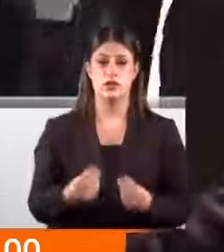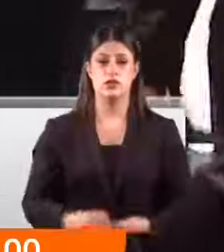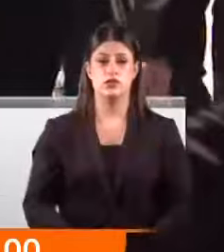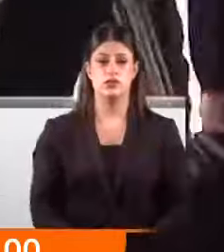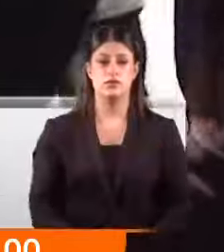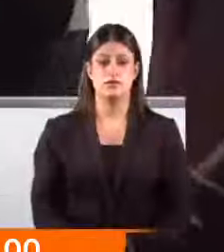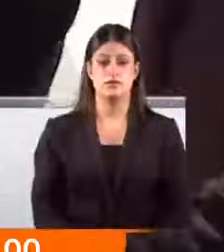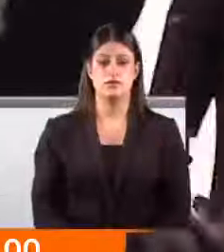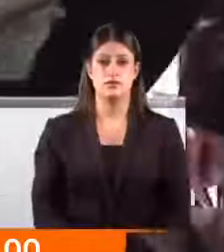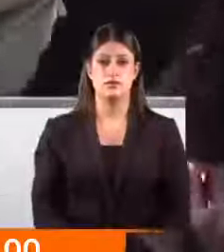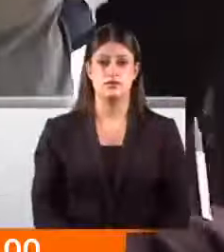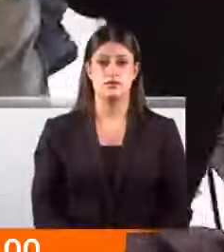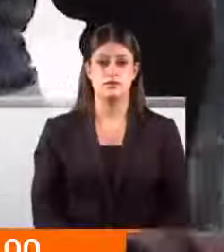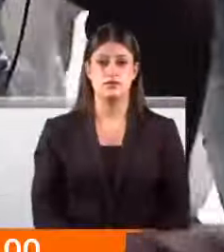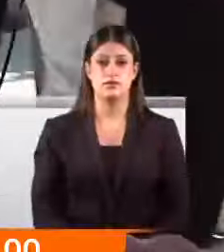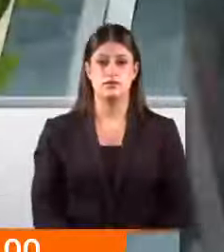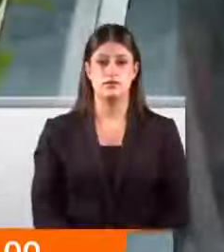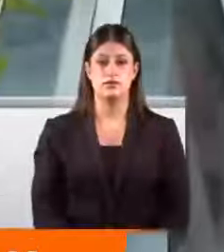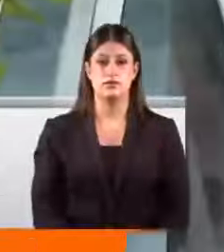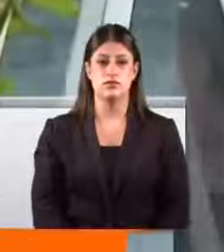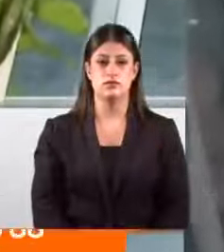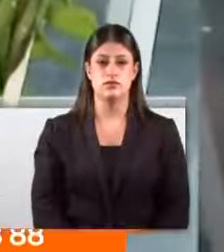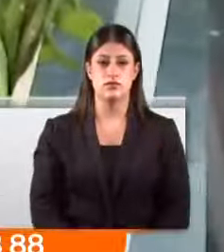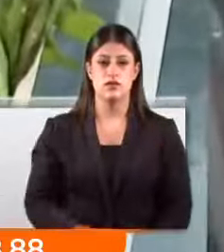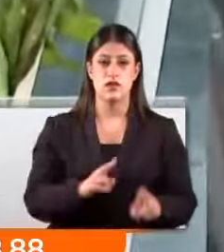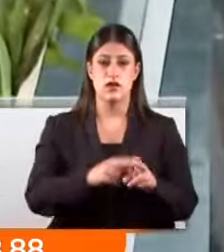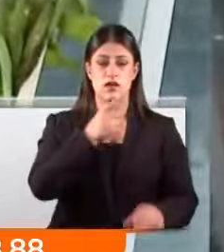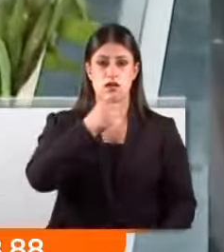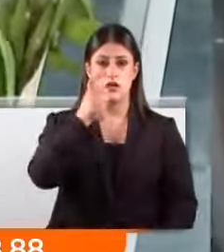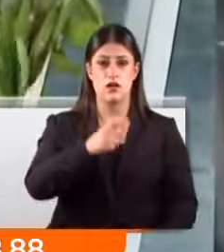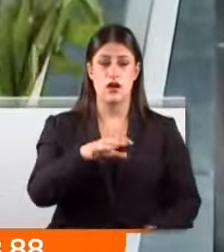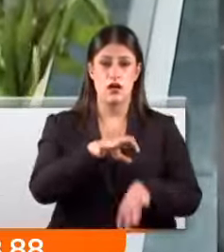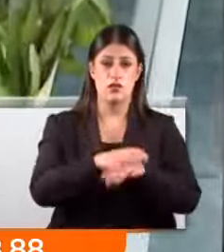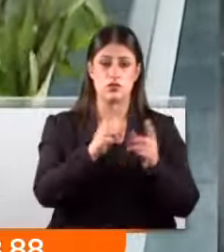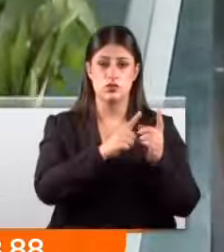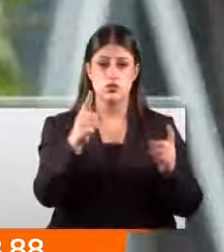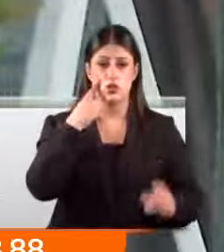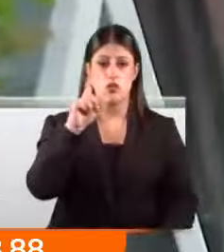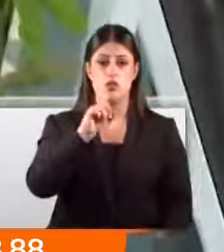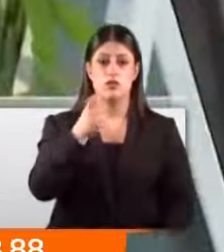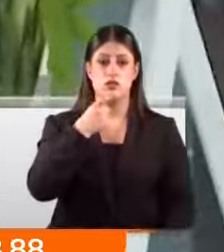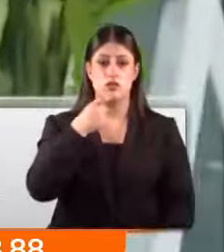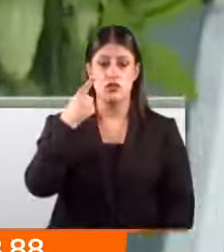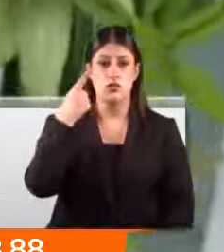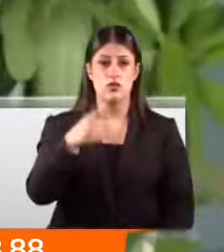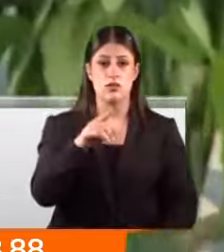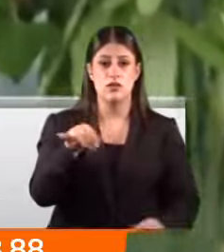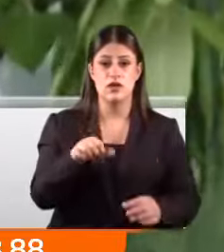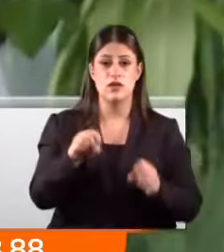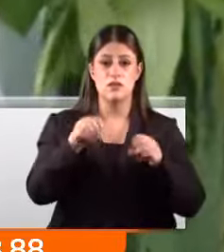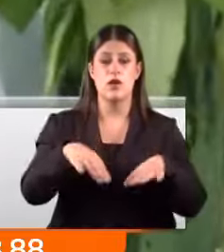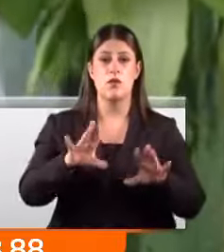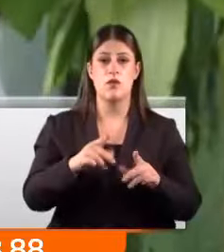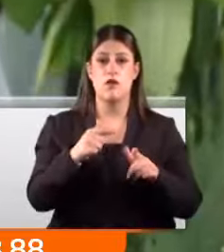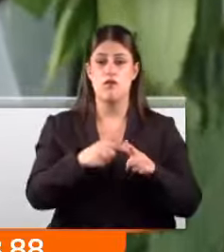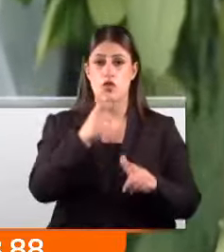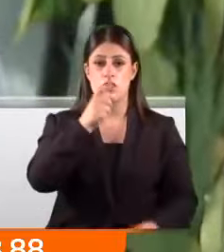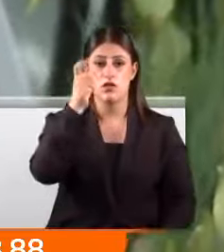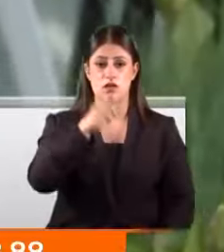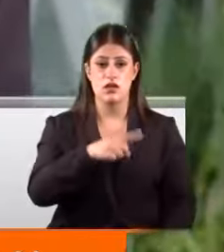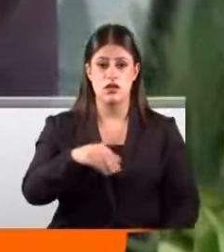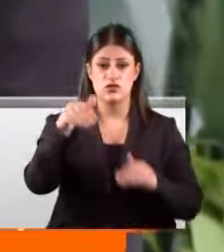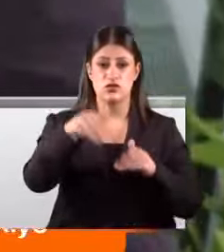üzgünüm. Çok teşekkür ederim. Işık'ın hastalık sürecinde 10 yıl boyunca yanından ayrılmayan yardımcısı Fuat Torlak